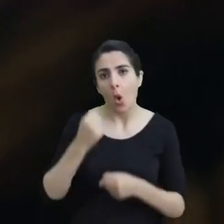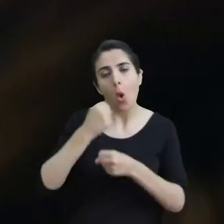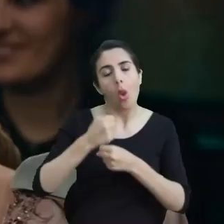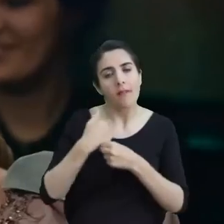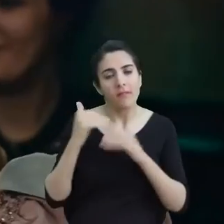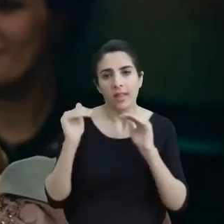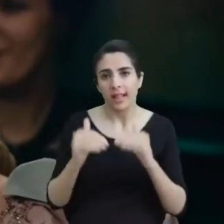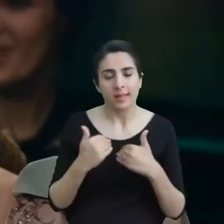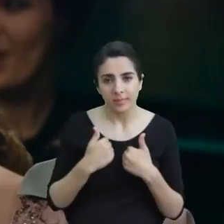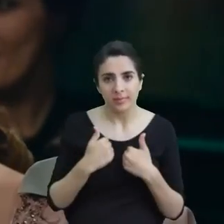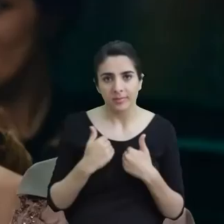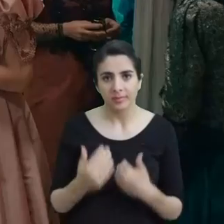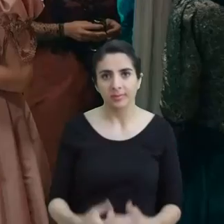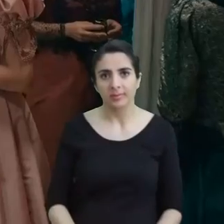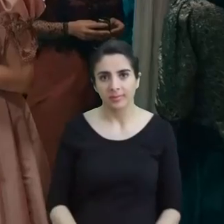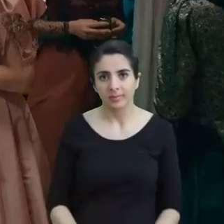Görev.